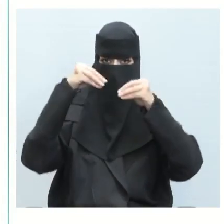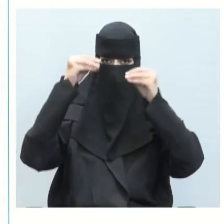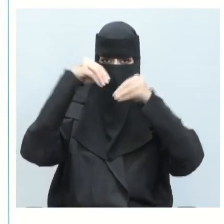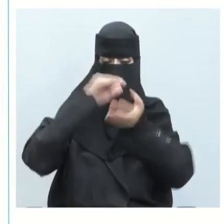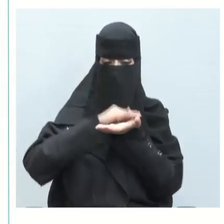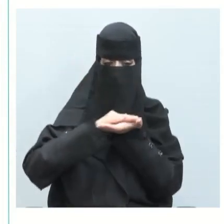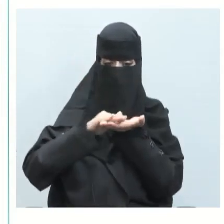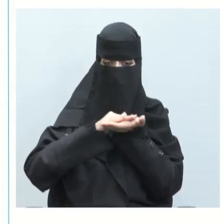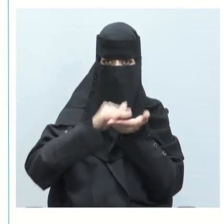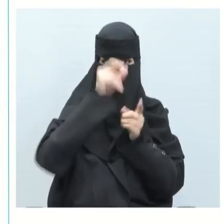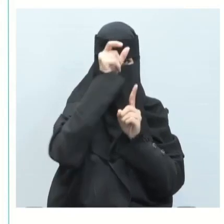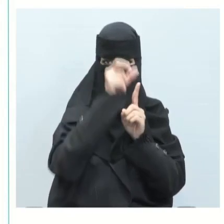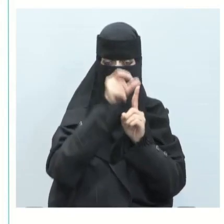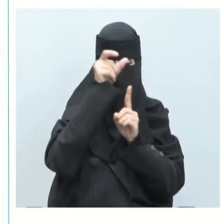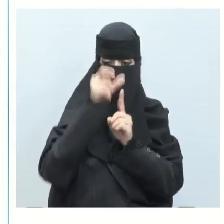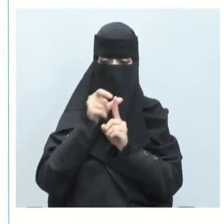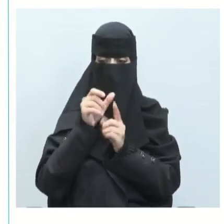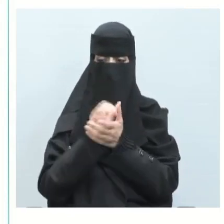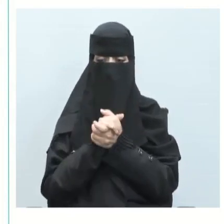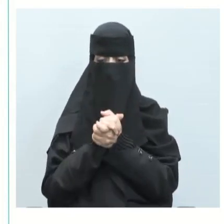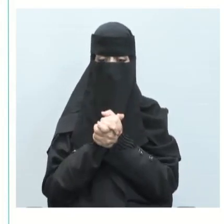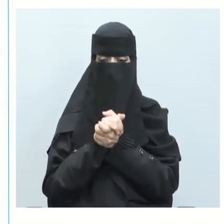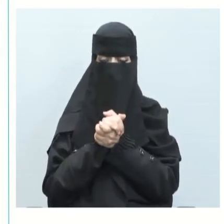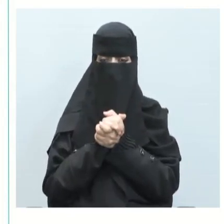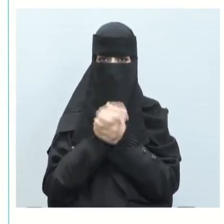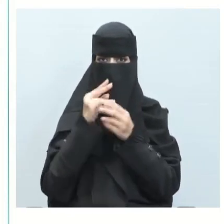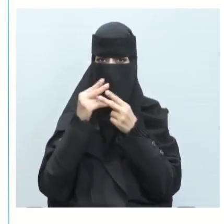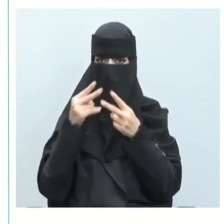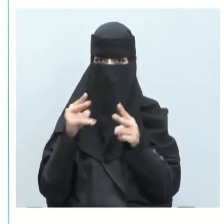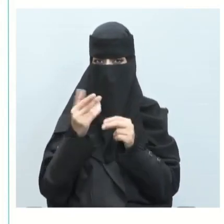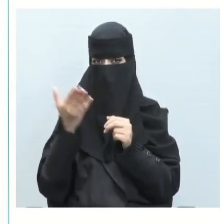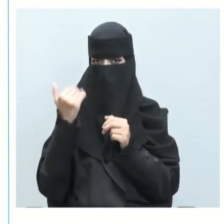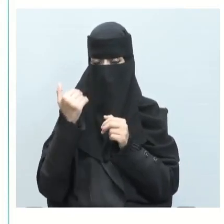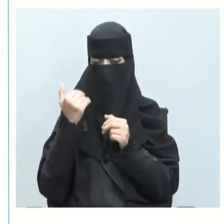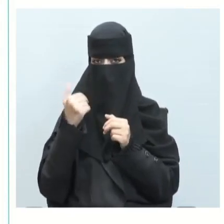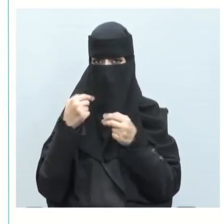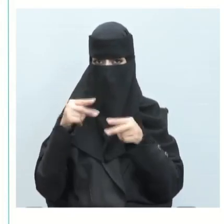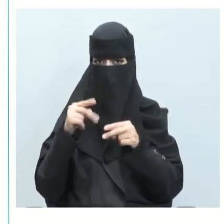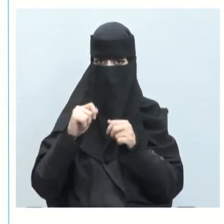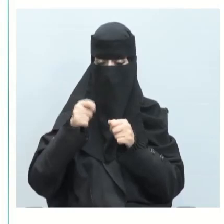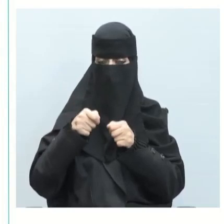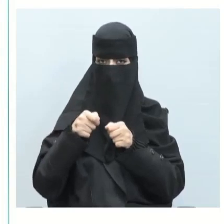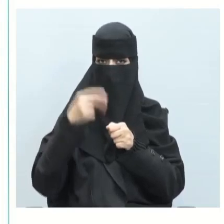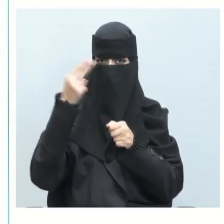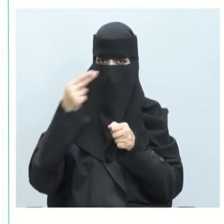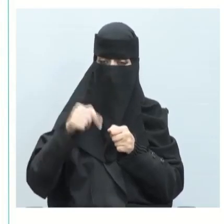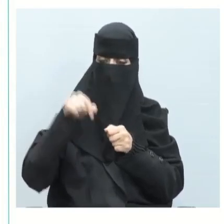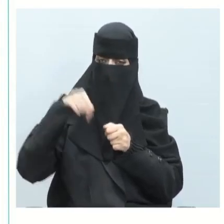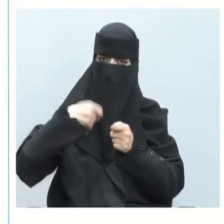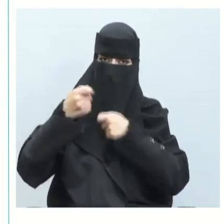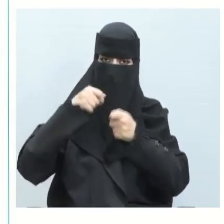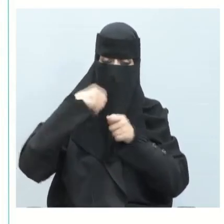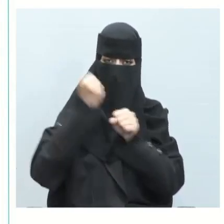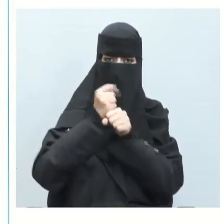الايراد سيسهم في تعويض ه التكاليف ذكرنا التكاليف قد تبدا قبل انطلاق الفعاليه من تكاليف تصميم ايجار ما